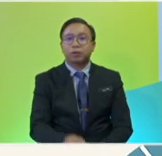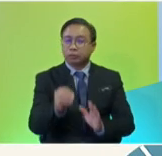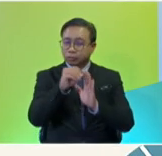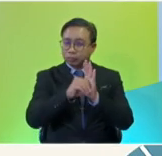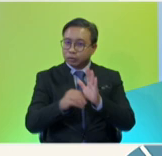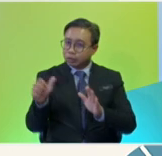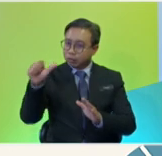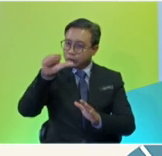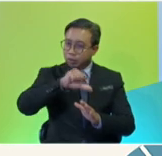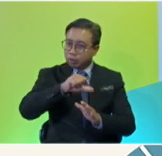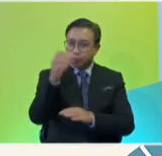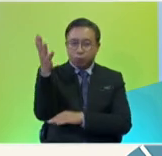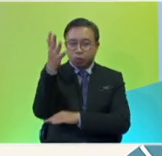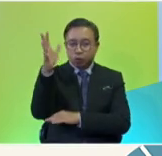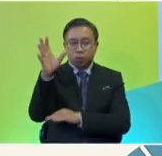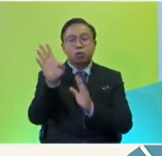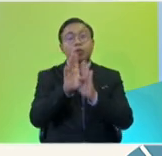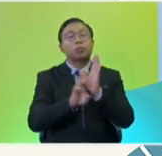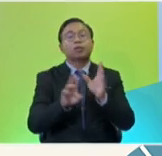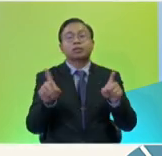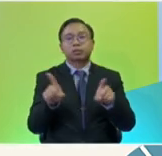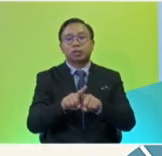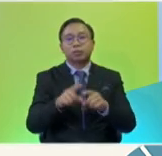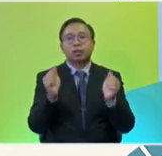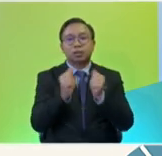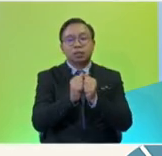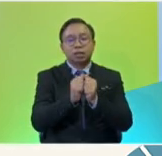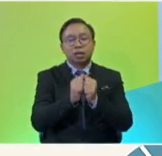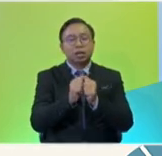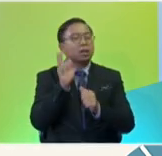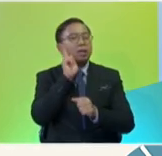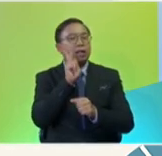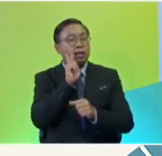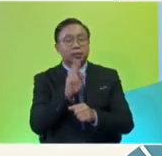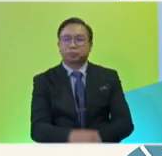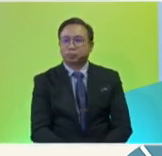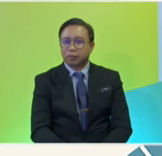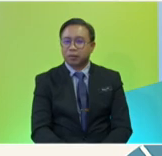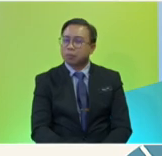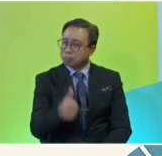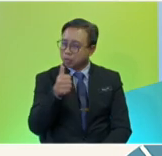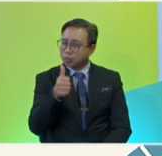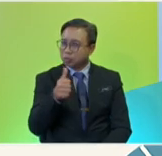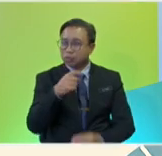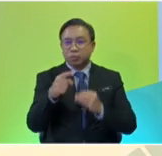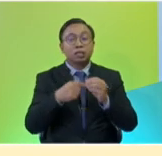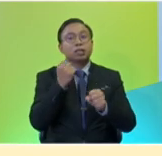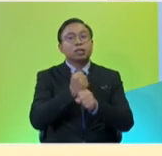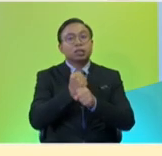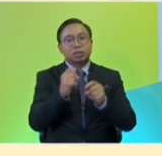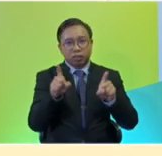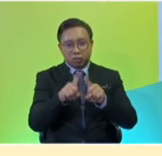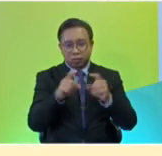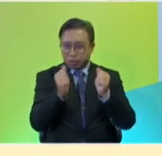menyiram buku bersama dengan kakak bagus jadi apabila kamu bekerja sama dengan kakak